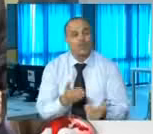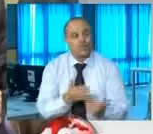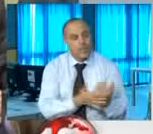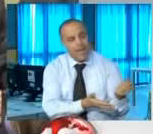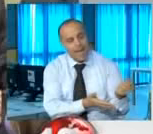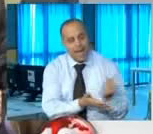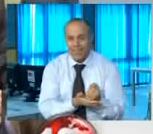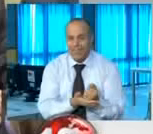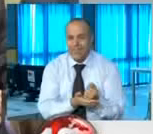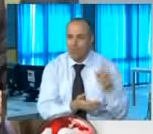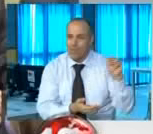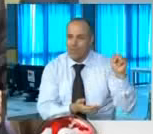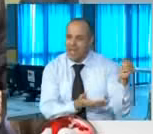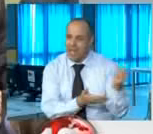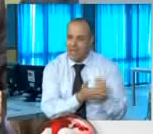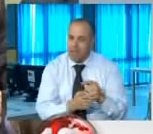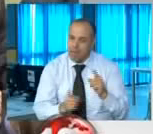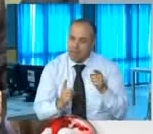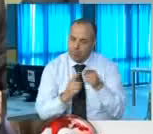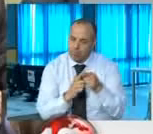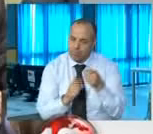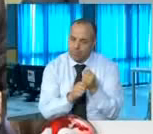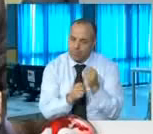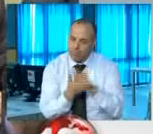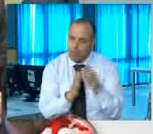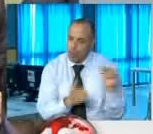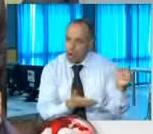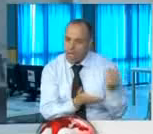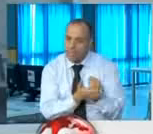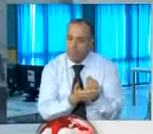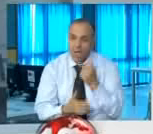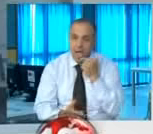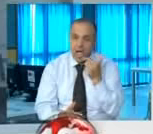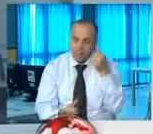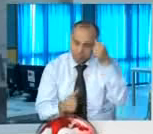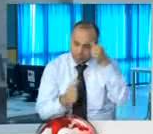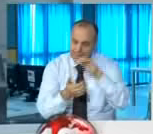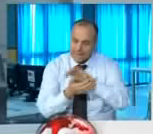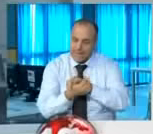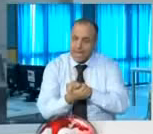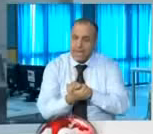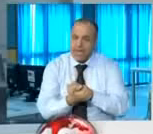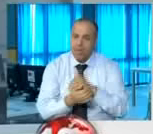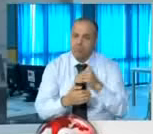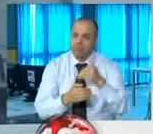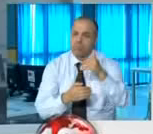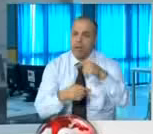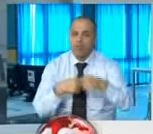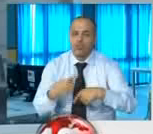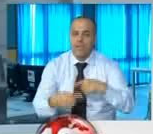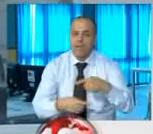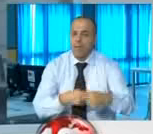أنطونيو غوتيريس في مواصلة مهمة المنظمة المتمثلة في إحلال السلام وتحقيق التنمية